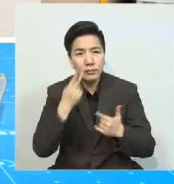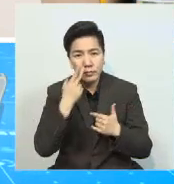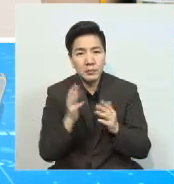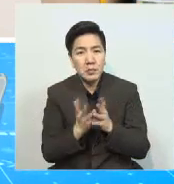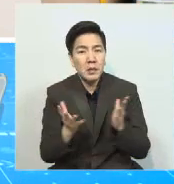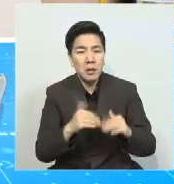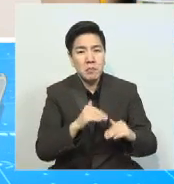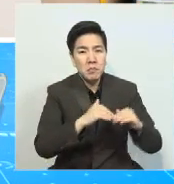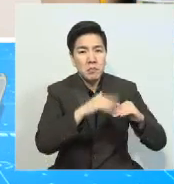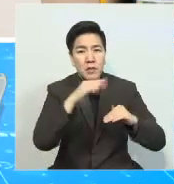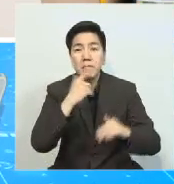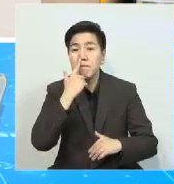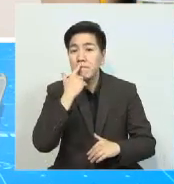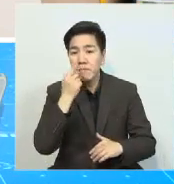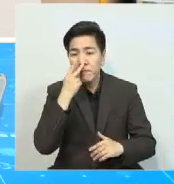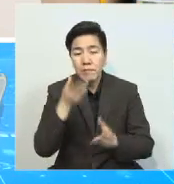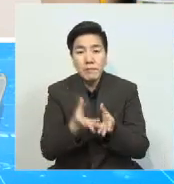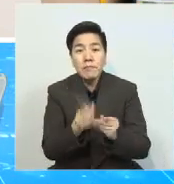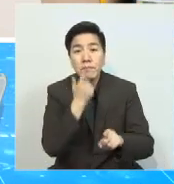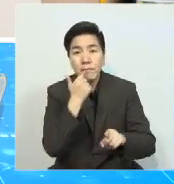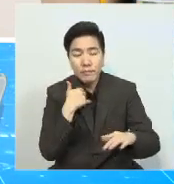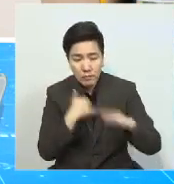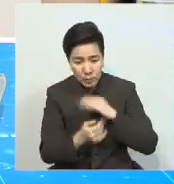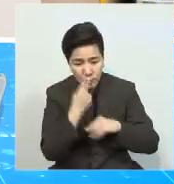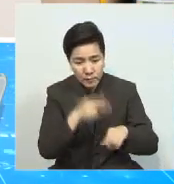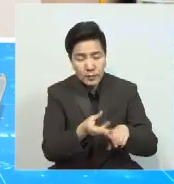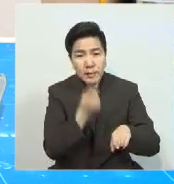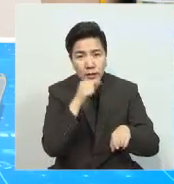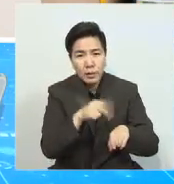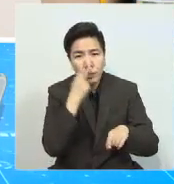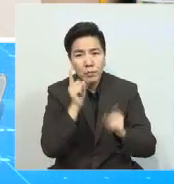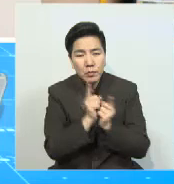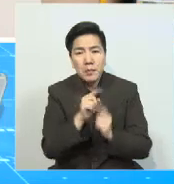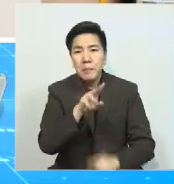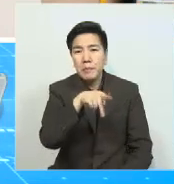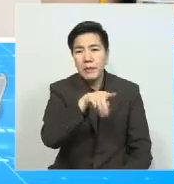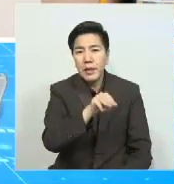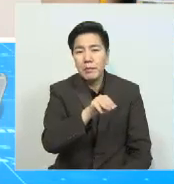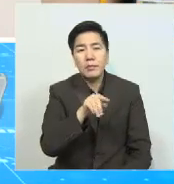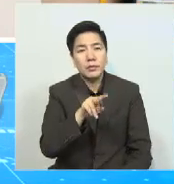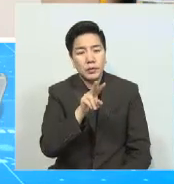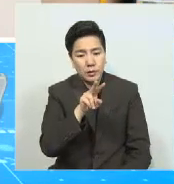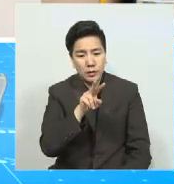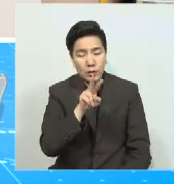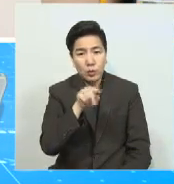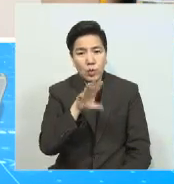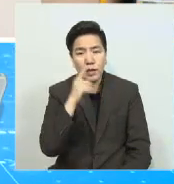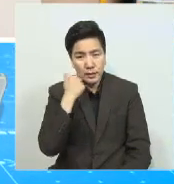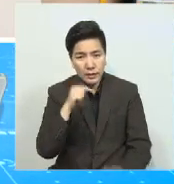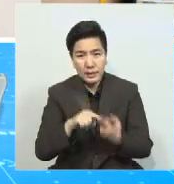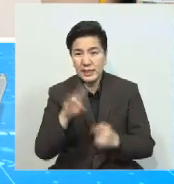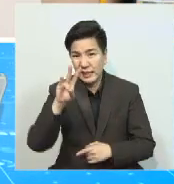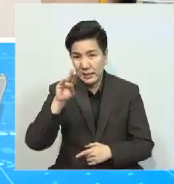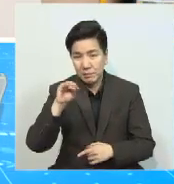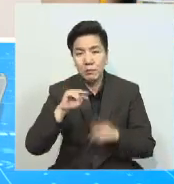ริมาณสูงเท่านั้นอย่างเช่นดินแดงเมื่อเช้าไปตรวจสอบพบว่ามันก็ PM 2.5 ก็ประมาณ70ไมโครกรัมแล้วฮะ